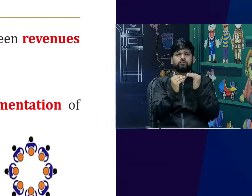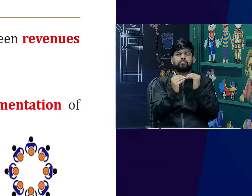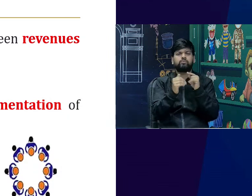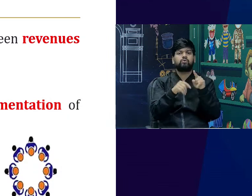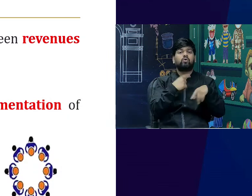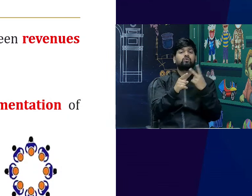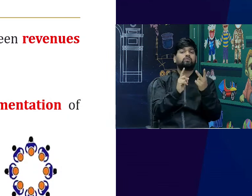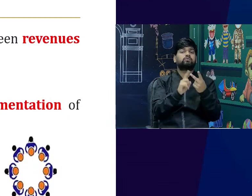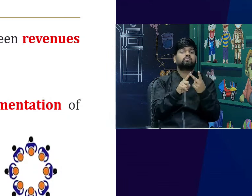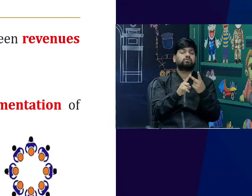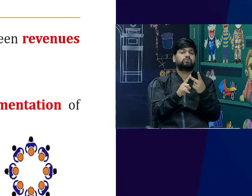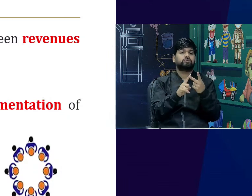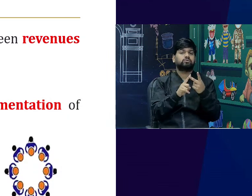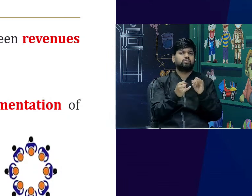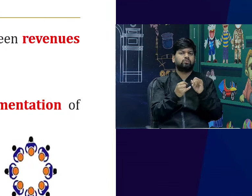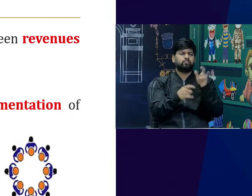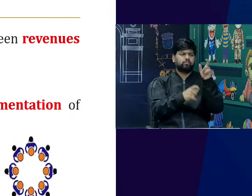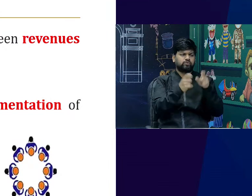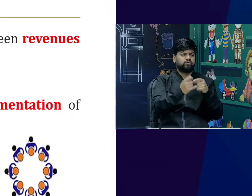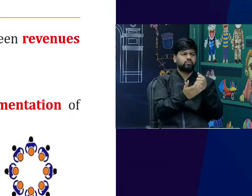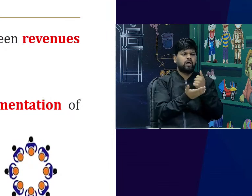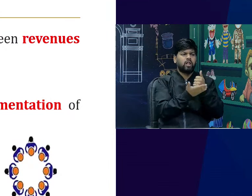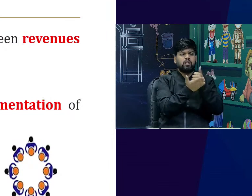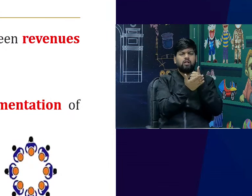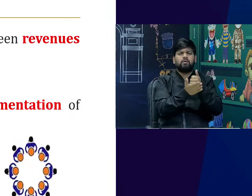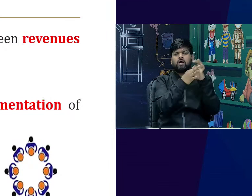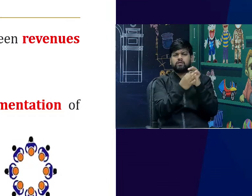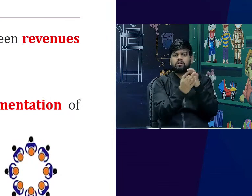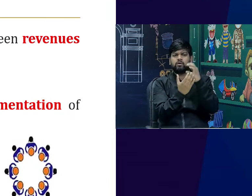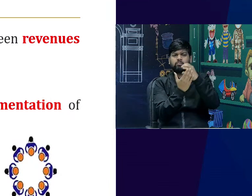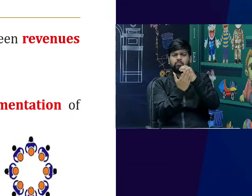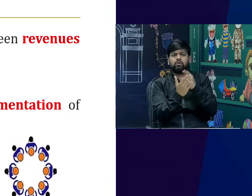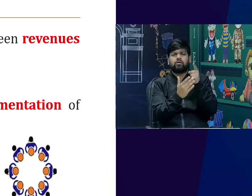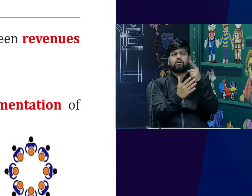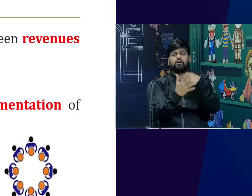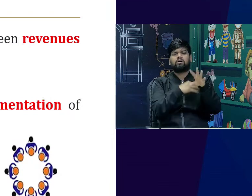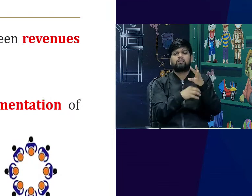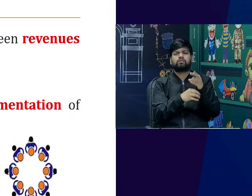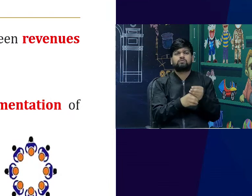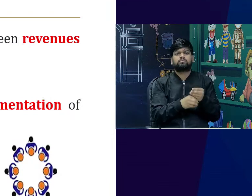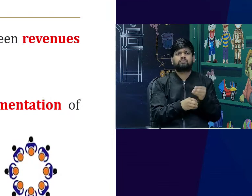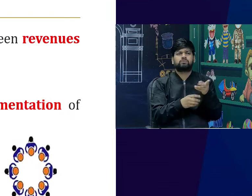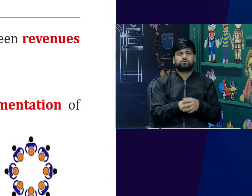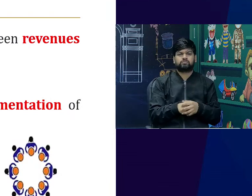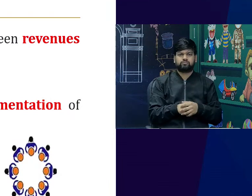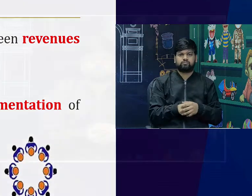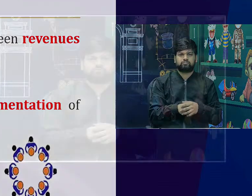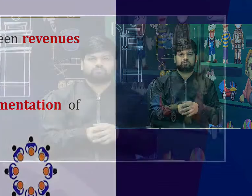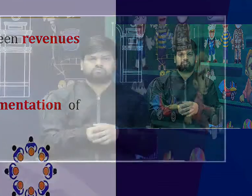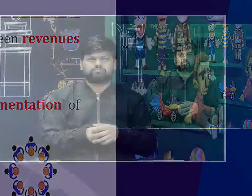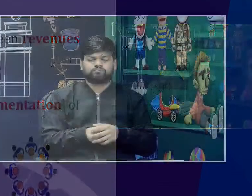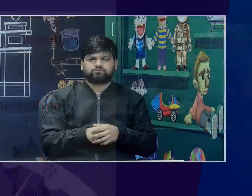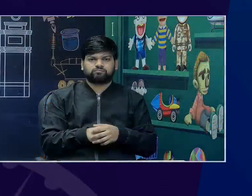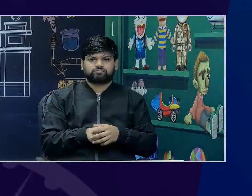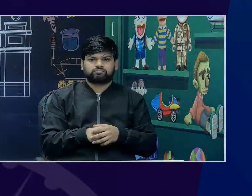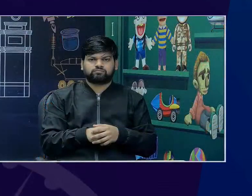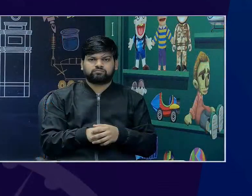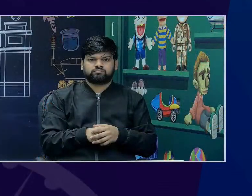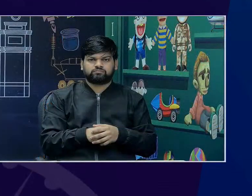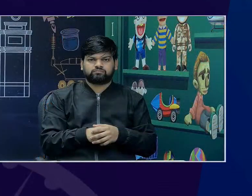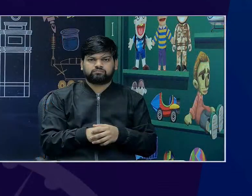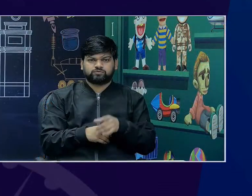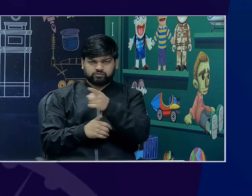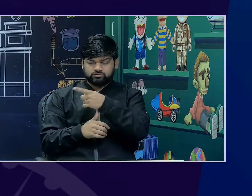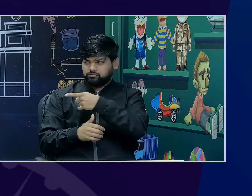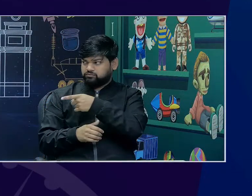वेलफेयर प्रोग्राम्स बहुत इफेक्टिव और एफिशिएंट होता है. So ma'am, are there any social welfare programs that are meant for our students as